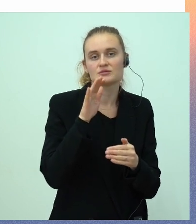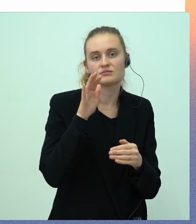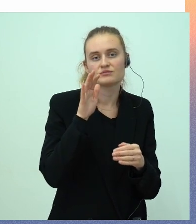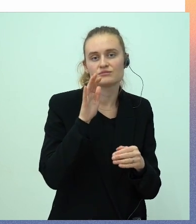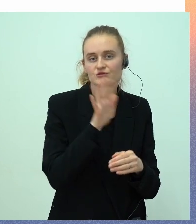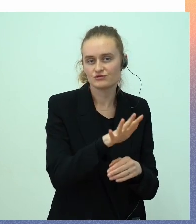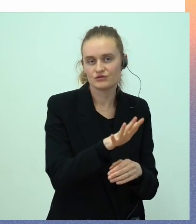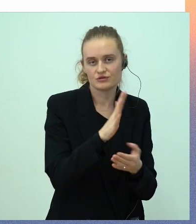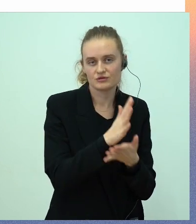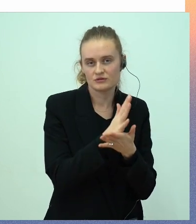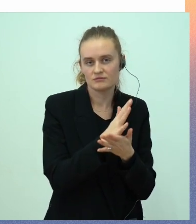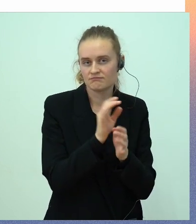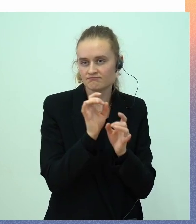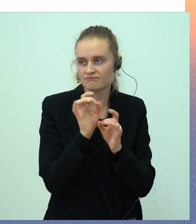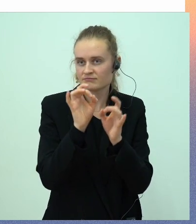Na, aš tikrai